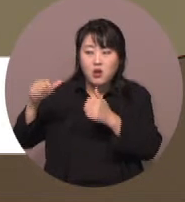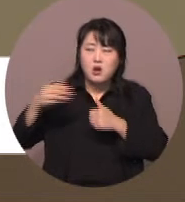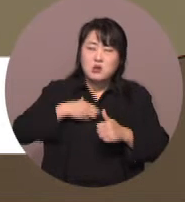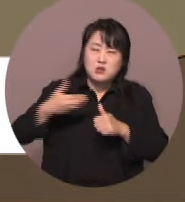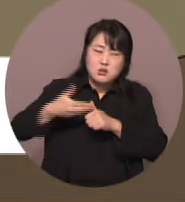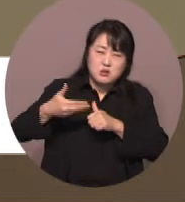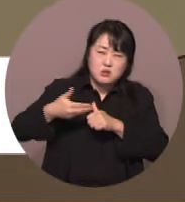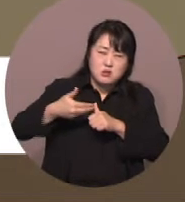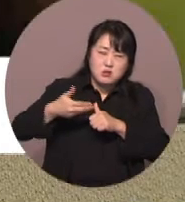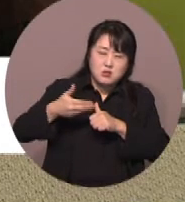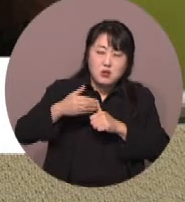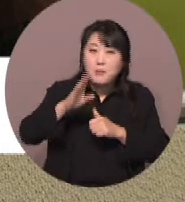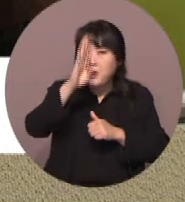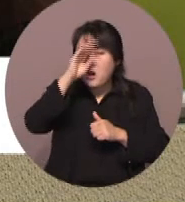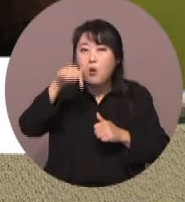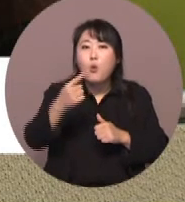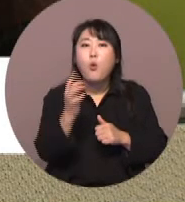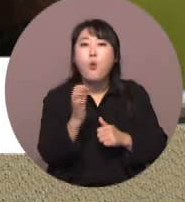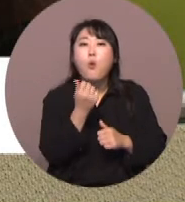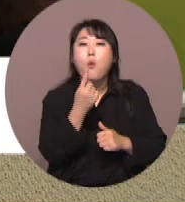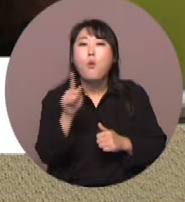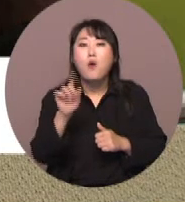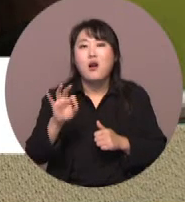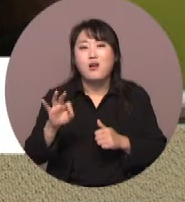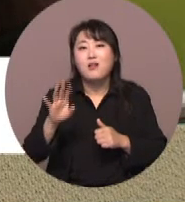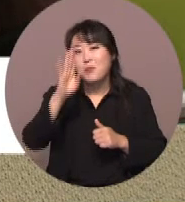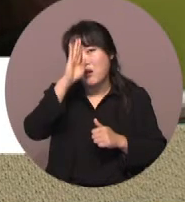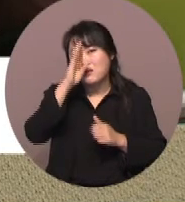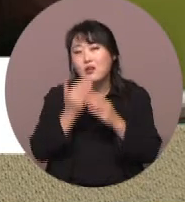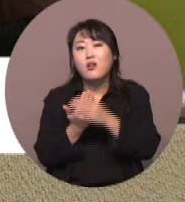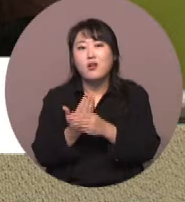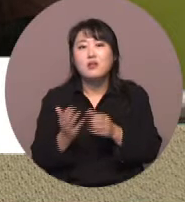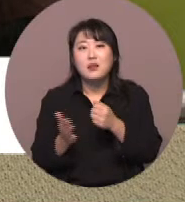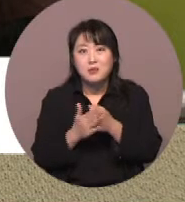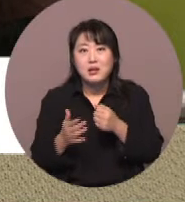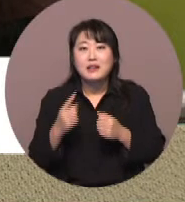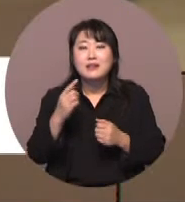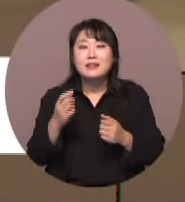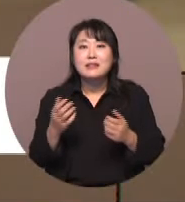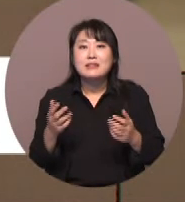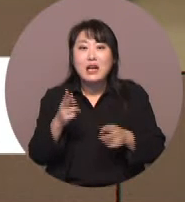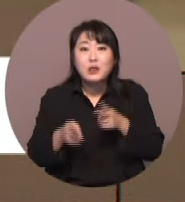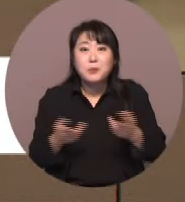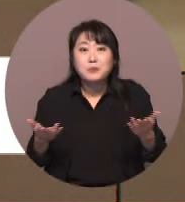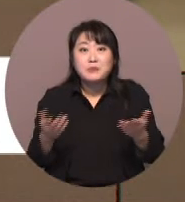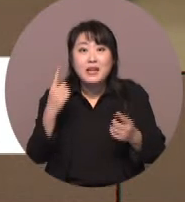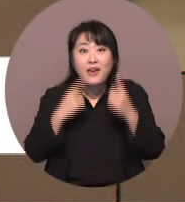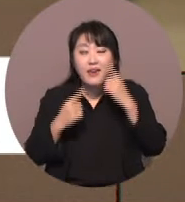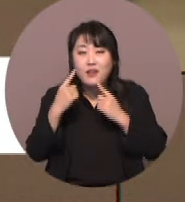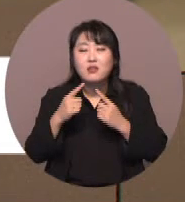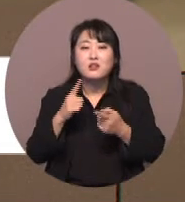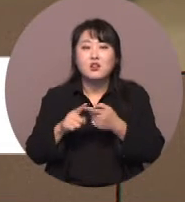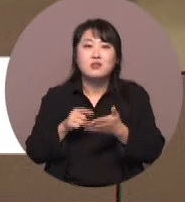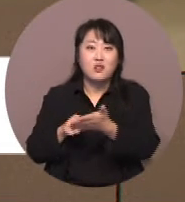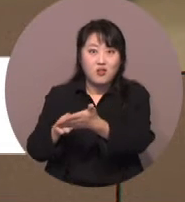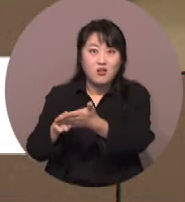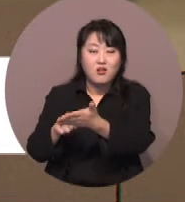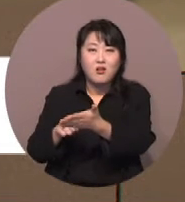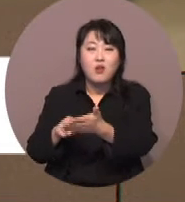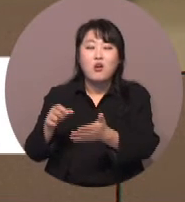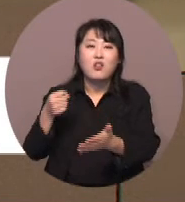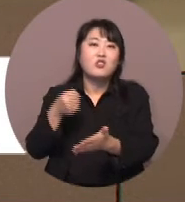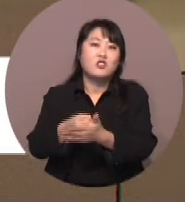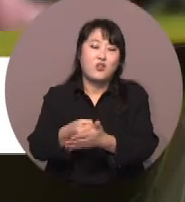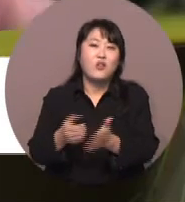공황장애 등을 앓게 됐다 며 제기한 산재 신청에 대해서 업무 관련성을 인정해 요양 급여 지급을